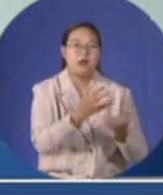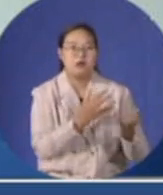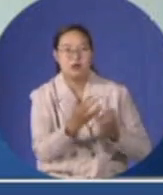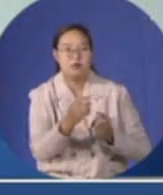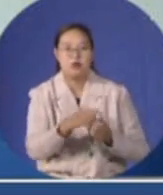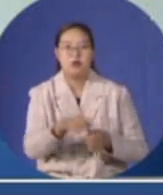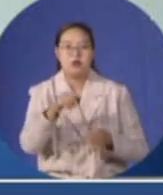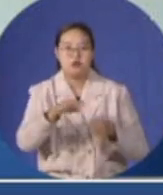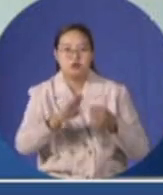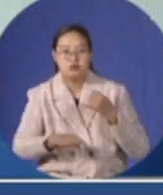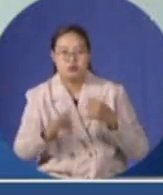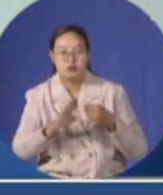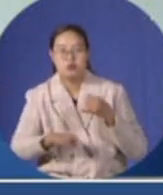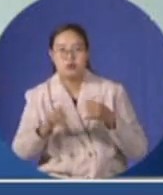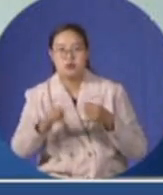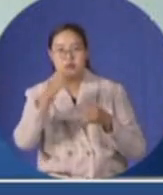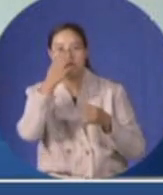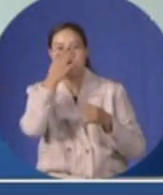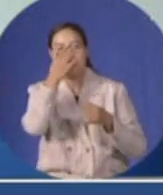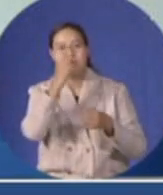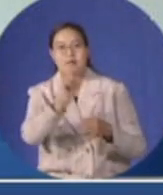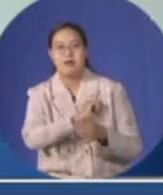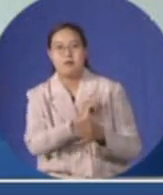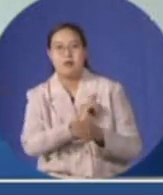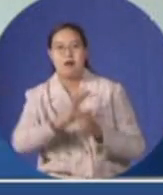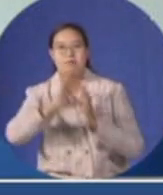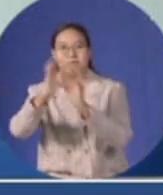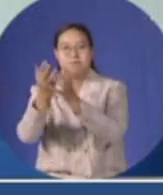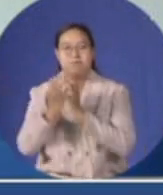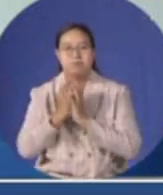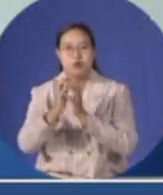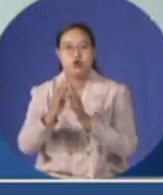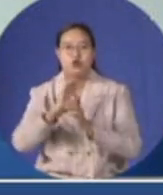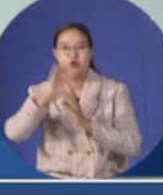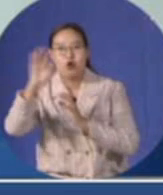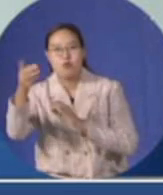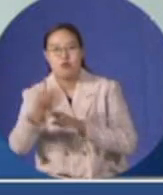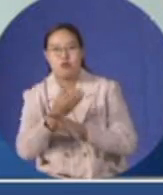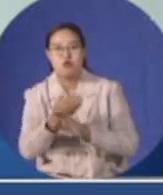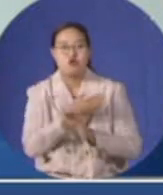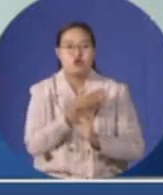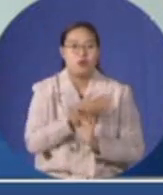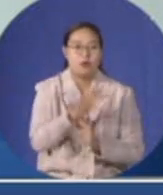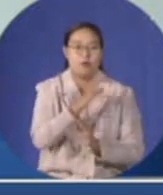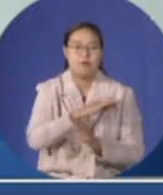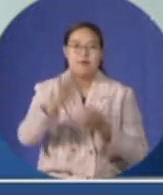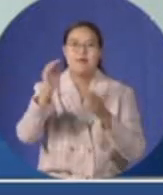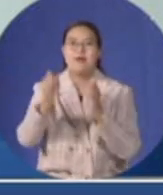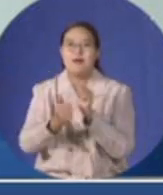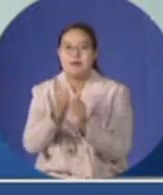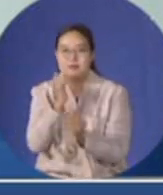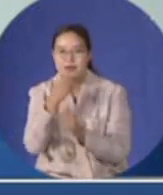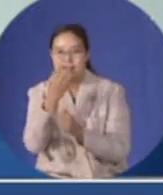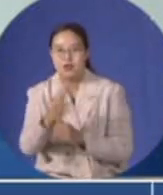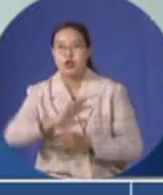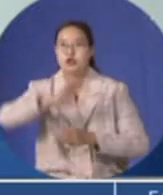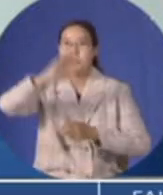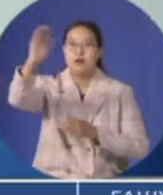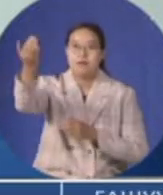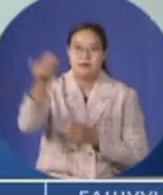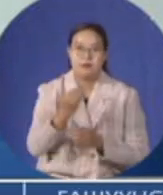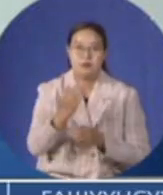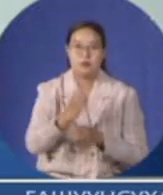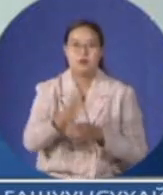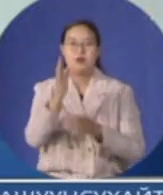бол сүүлийн одоо үеийн одоо тэмцээнд яваад ирэхээс өмнө амжилт хүсээд яваад ирснийхэн дараа бас сайхан хүлээж